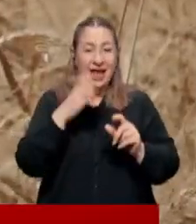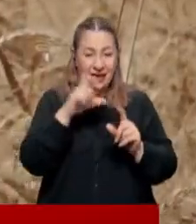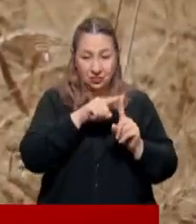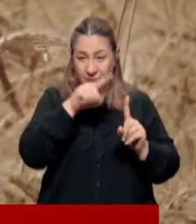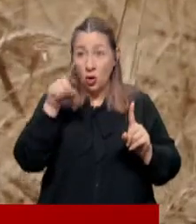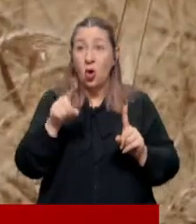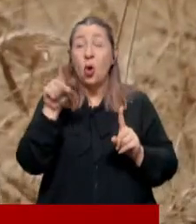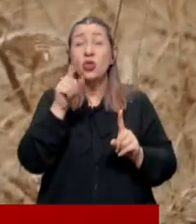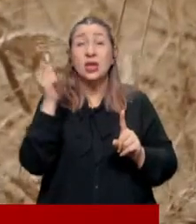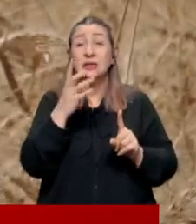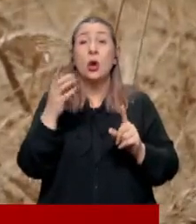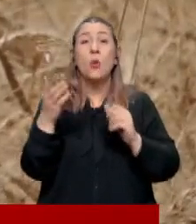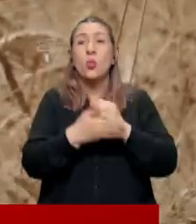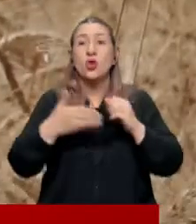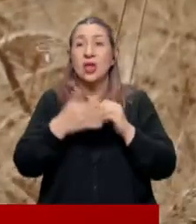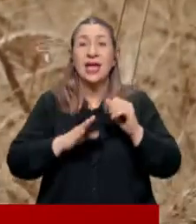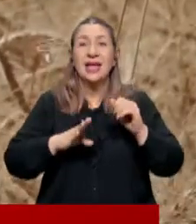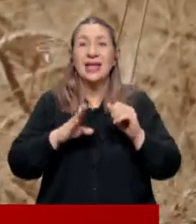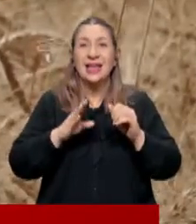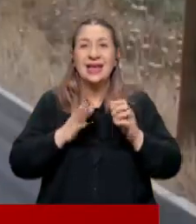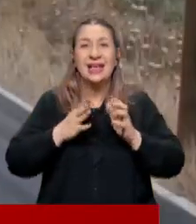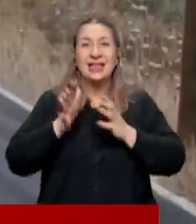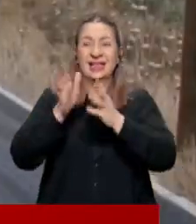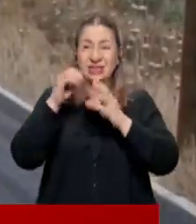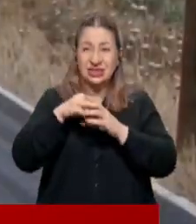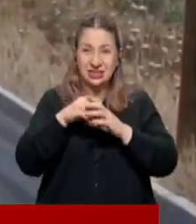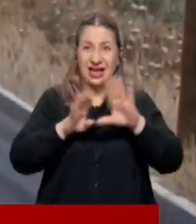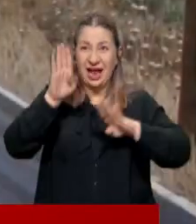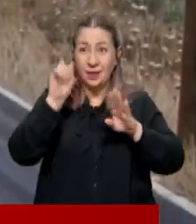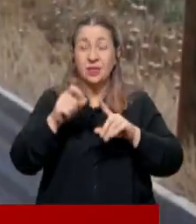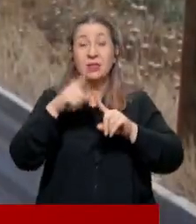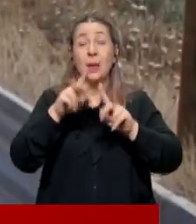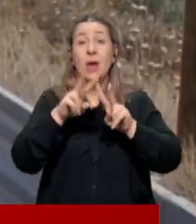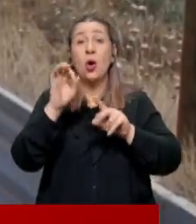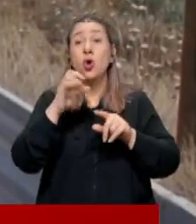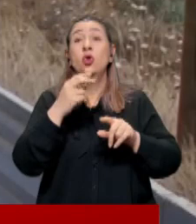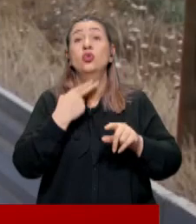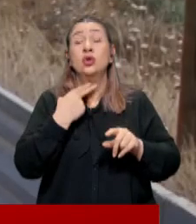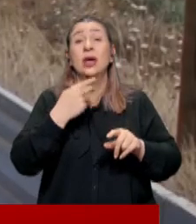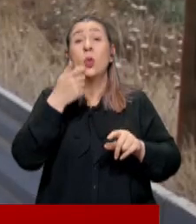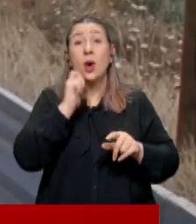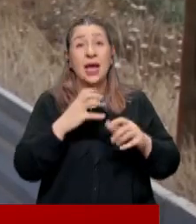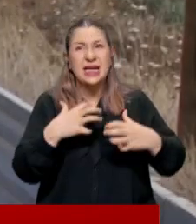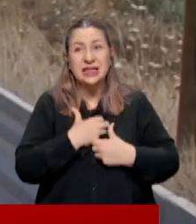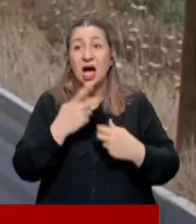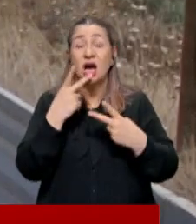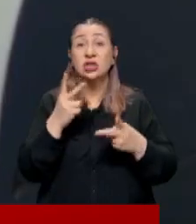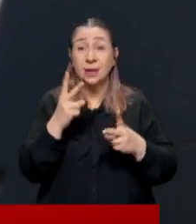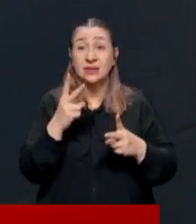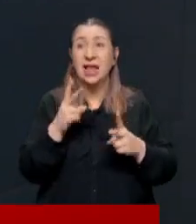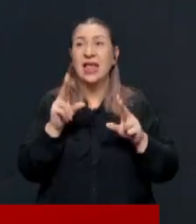yana 10 kez buğday ithalatı için ihaleye çıktı. TMO'nun Rusya-Ukrayna krizinden sonraki